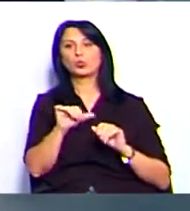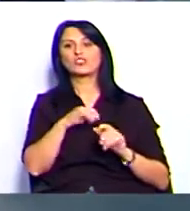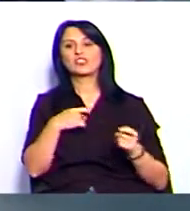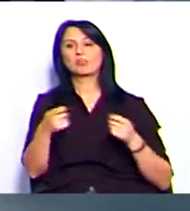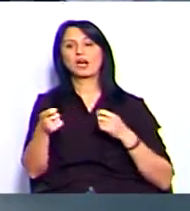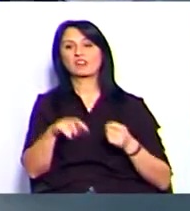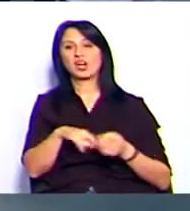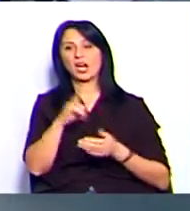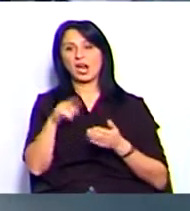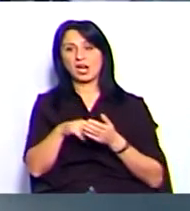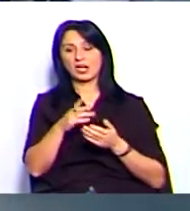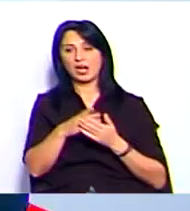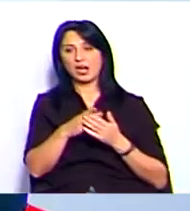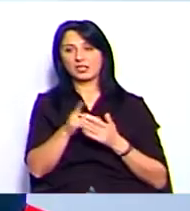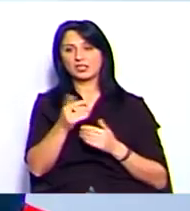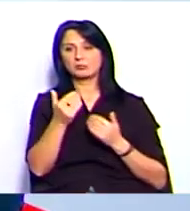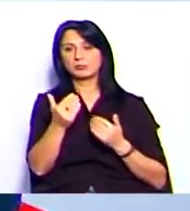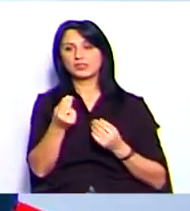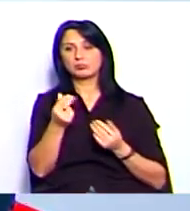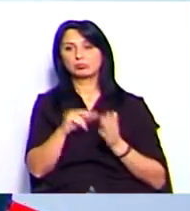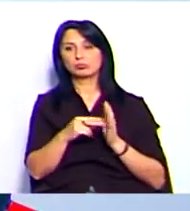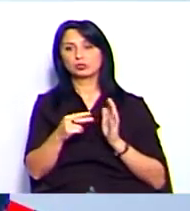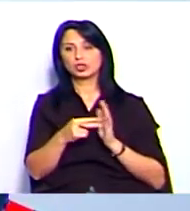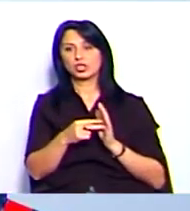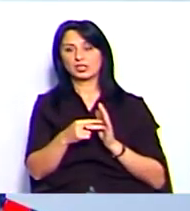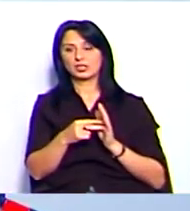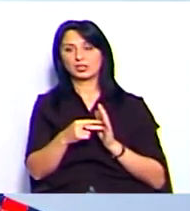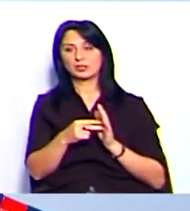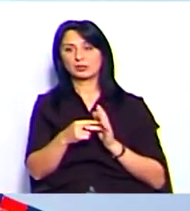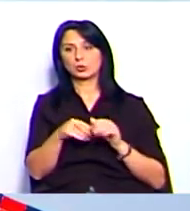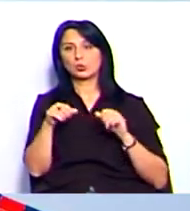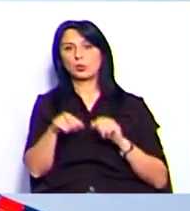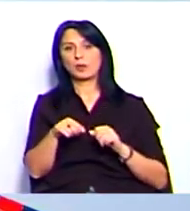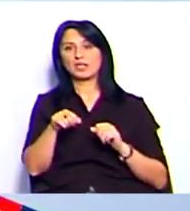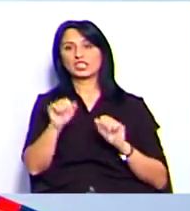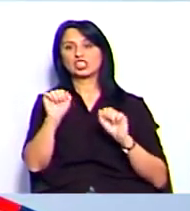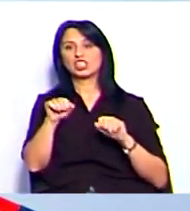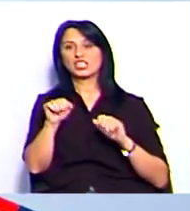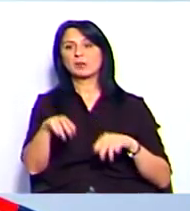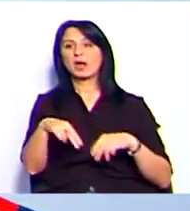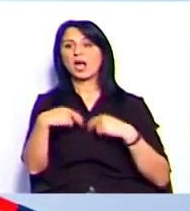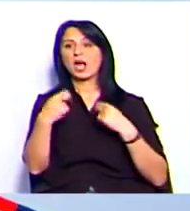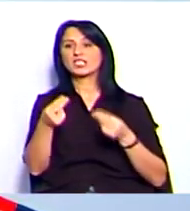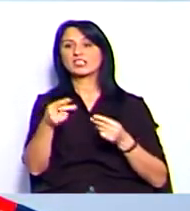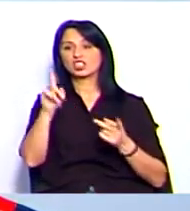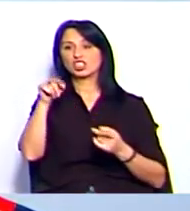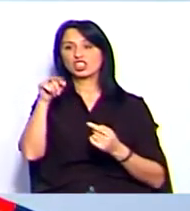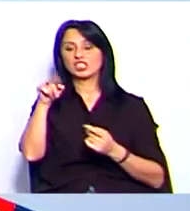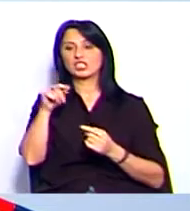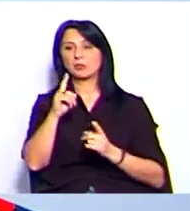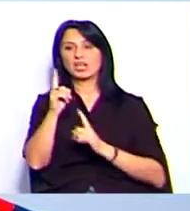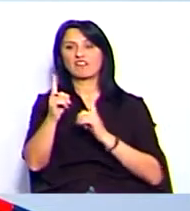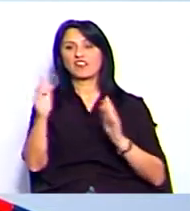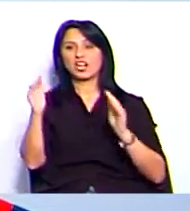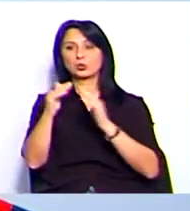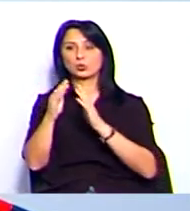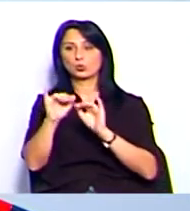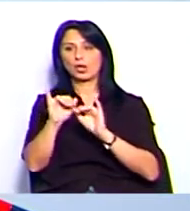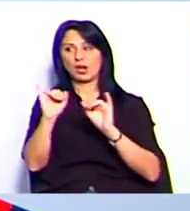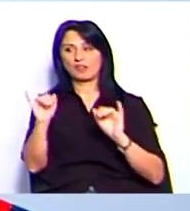თვითმმართველი ქალაქი და მისი ბიუჯეტი უფლებას და შესაძლებლობას აძლევს შესაბამისი ინფრასტრუქტურის